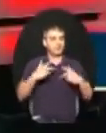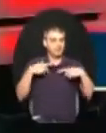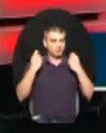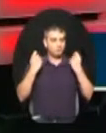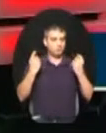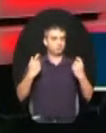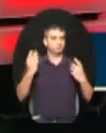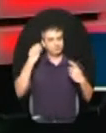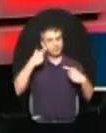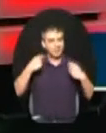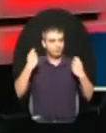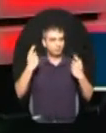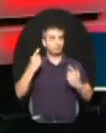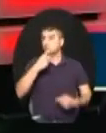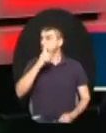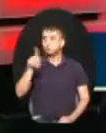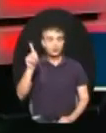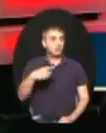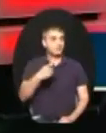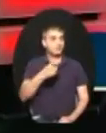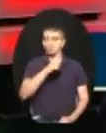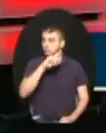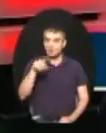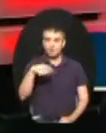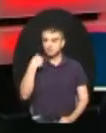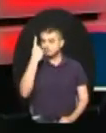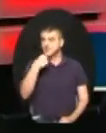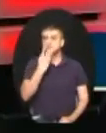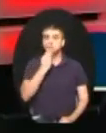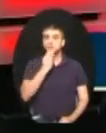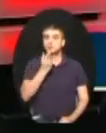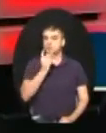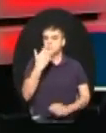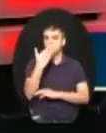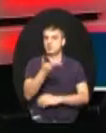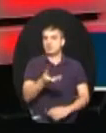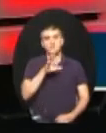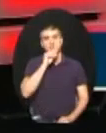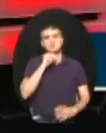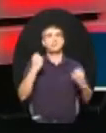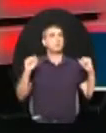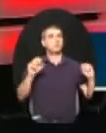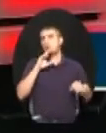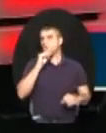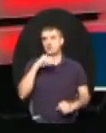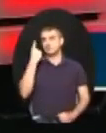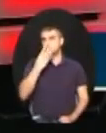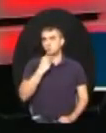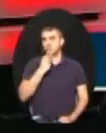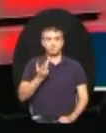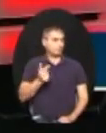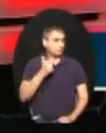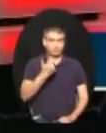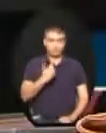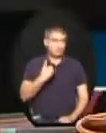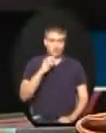בחינוך, בתרבות וכולי. אני נותנת להם את הקול שלי. מכל וכל את הזהות היהודית של המדינה הזאת. הם מדברים על דמוקרטיה, הם לא מדברים על זהות יהודית. דבר